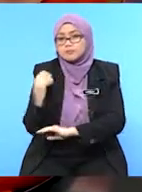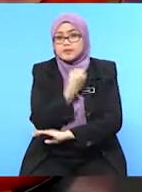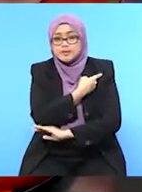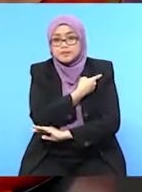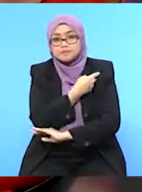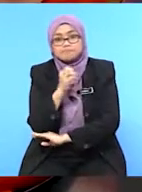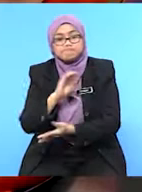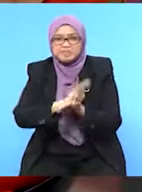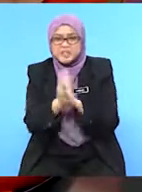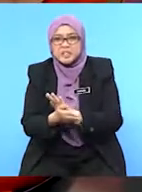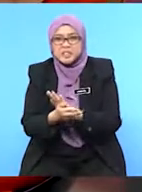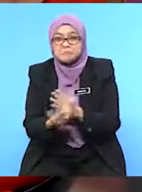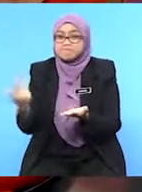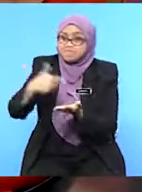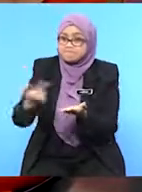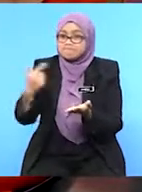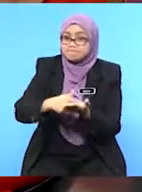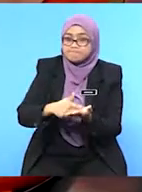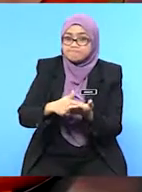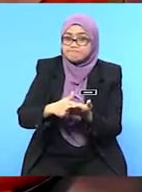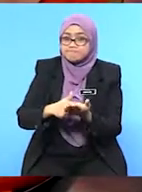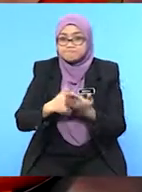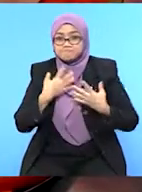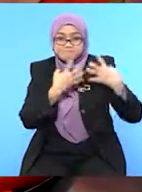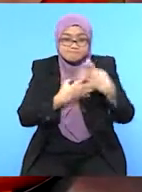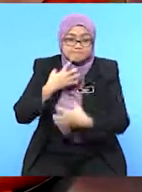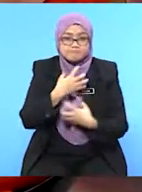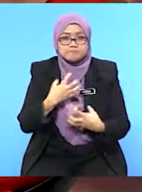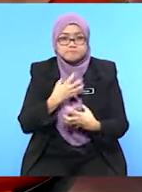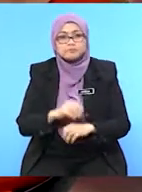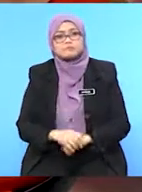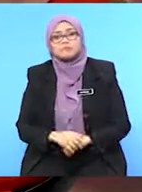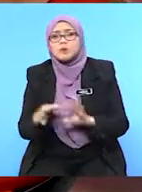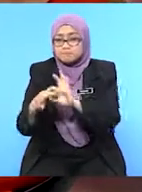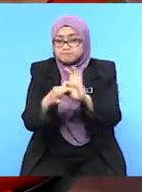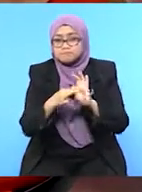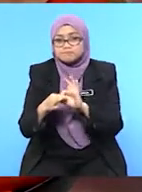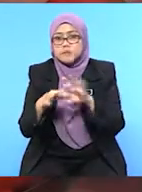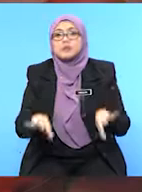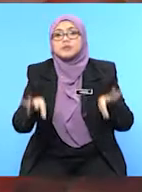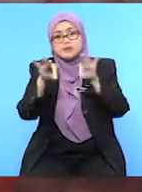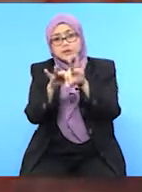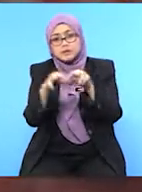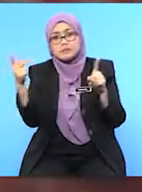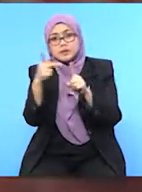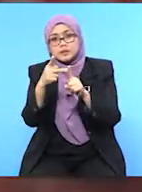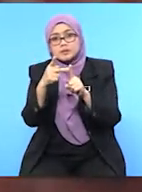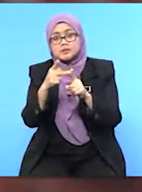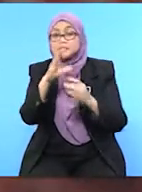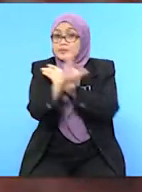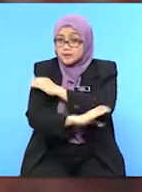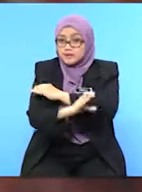jadi berdasarkan pandangan kepada keduluan di channel gitu tadi jelas menunjukkan bahwa perpaduan amat penting kepada sebuah negara